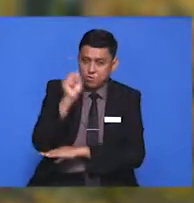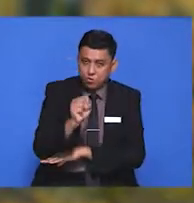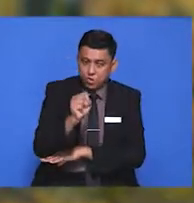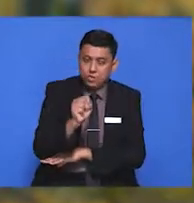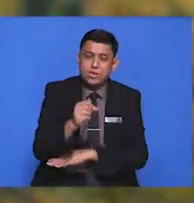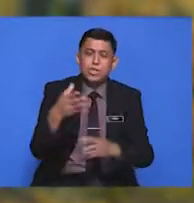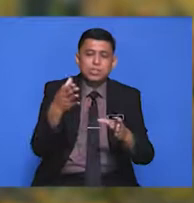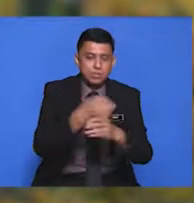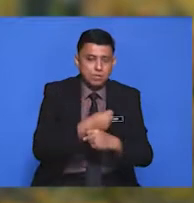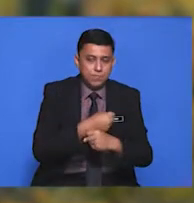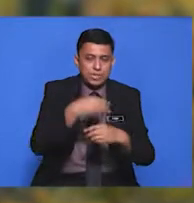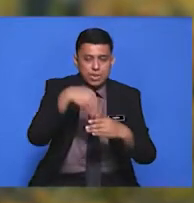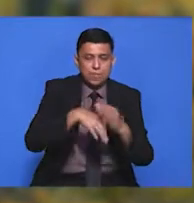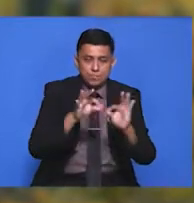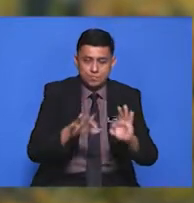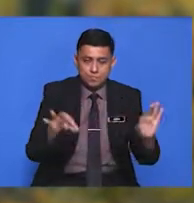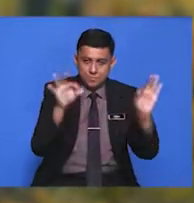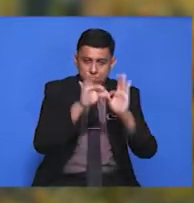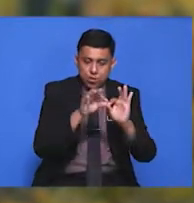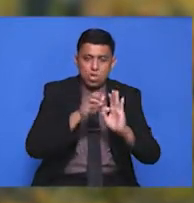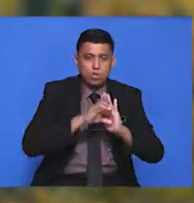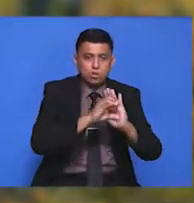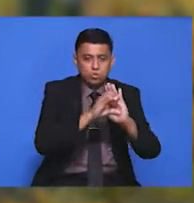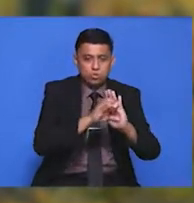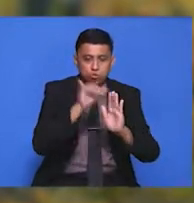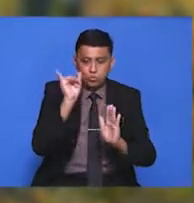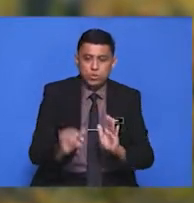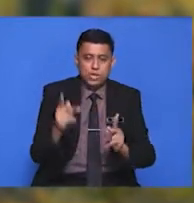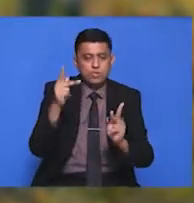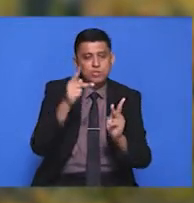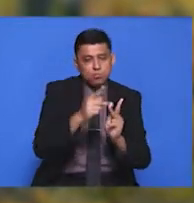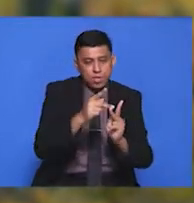yang terdapat dalam cerpen beserta contoh yang sesuai.